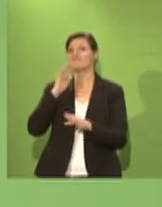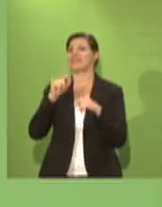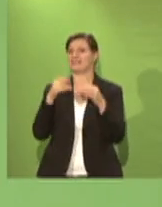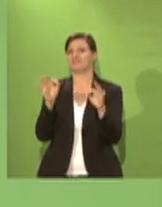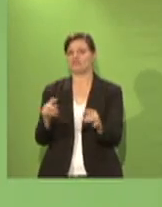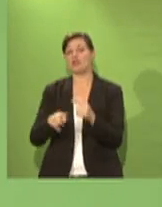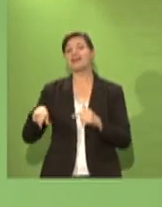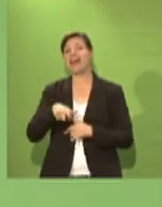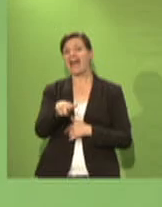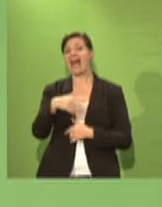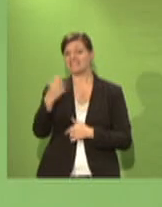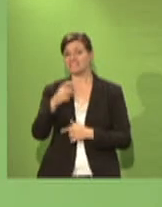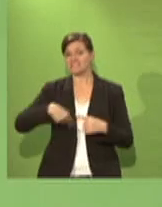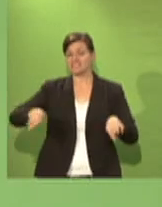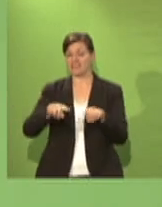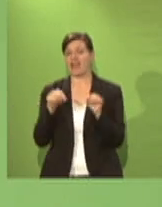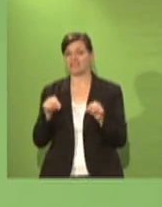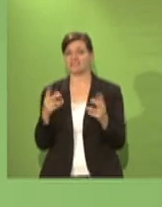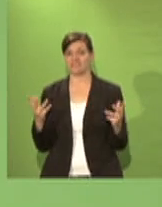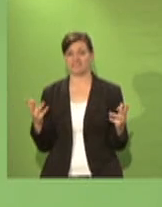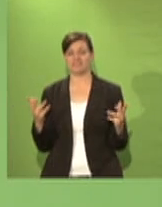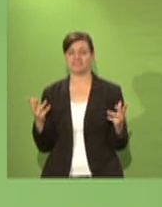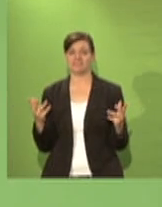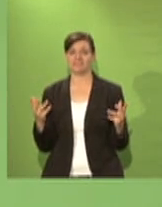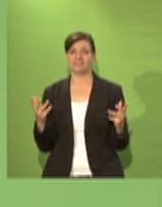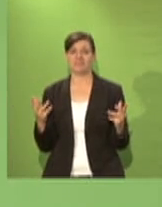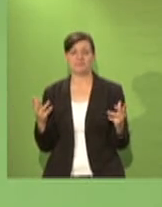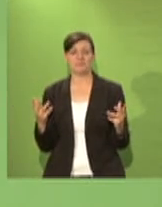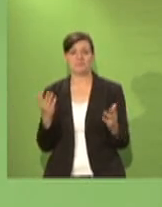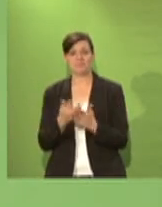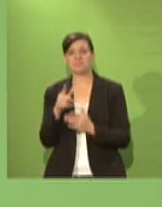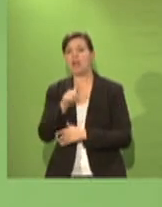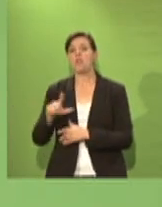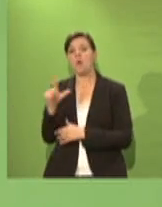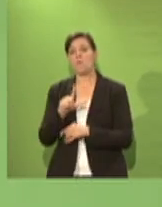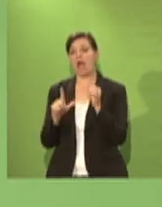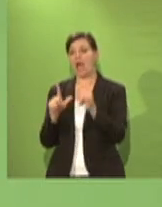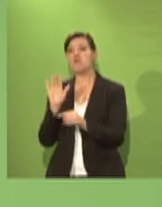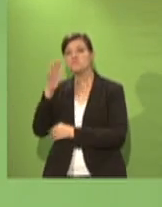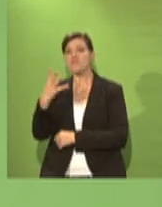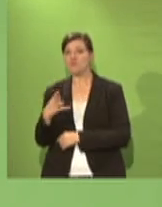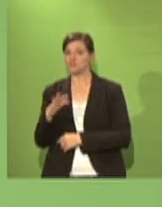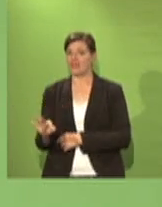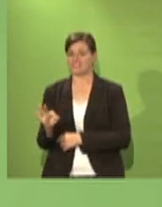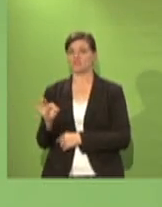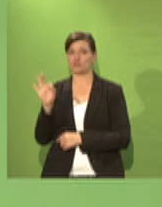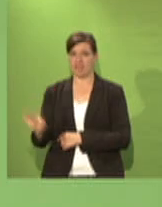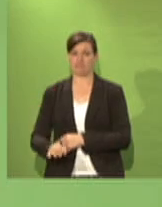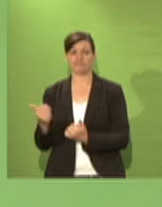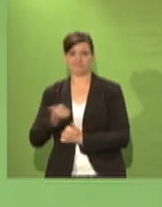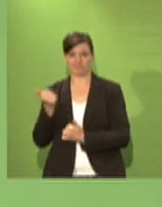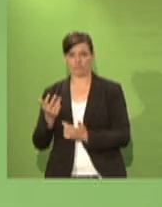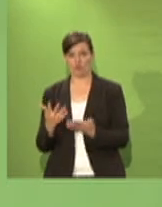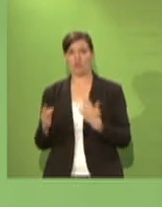hier im Rhein-Sieg-Kreis schon seit langen Zeiten, zum Beispiel in Lohmar weit über 25% Wahlergebnis oder in